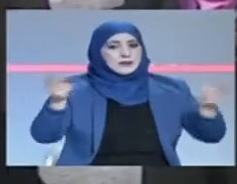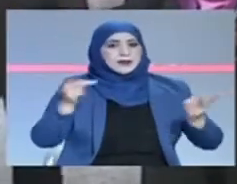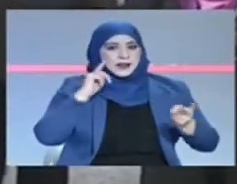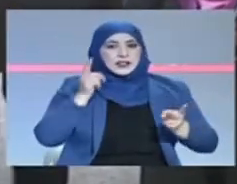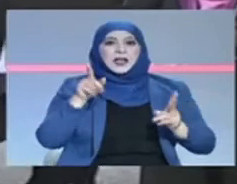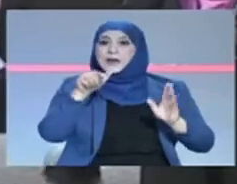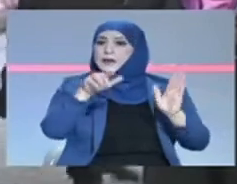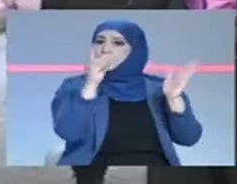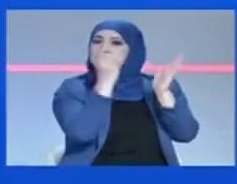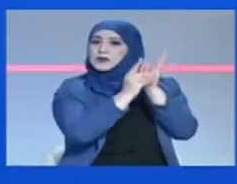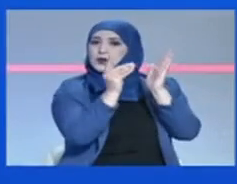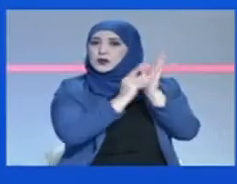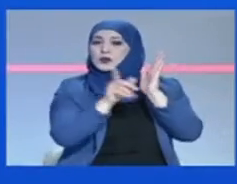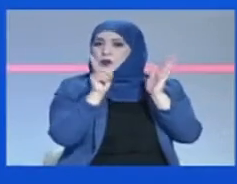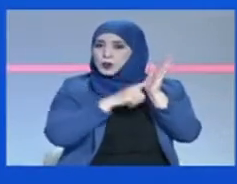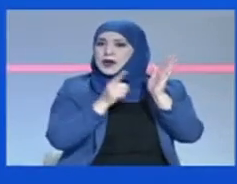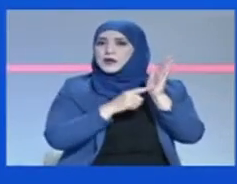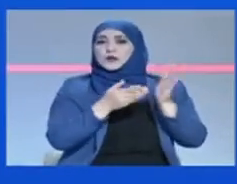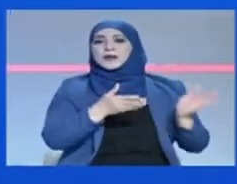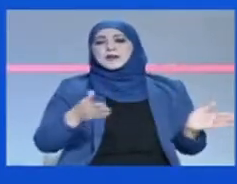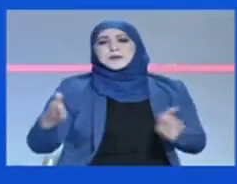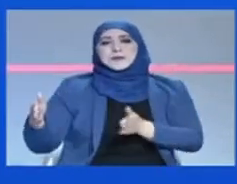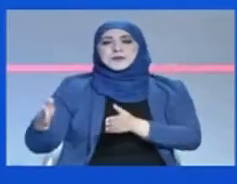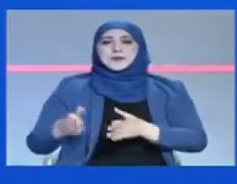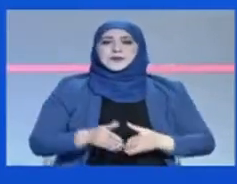عليه الدستور والقانون.